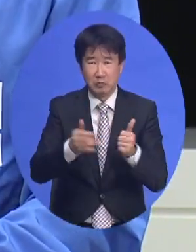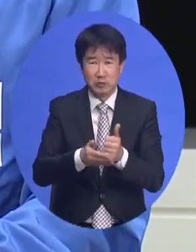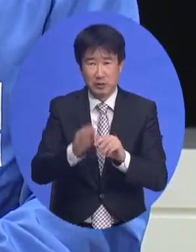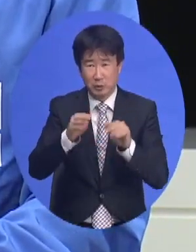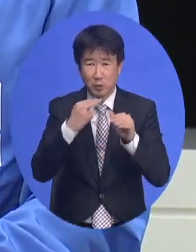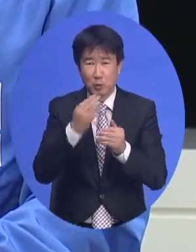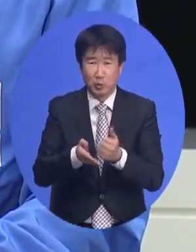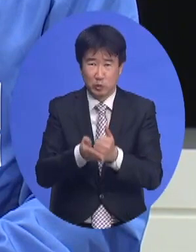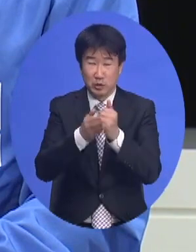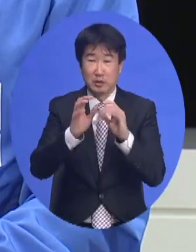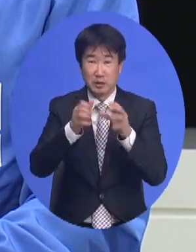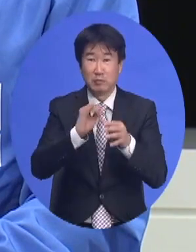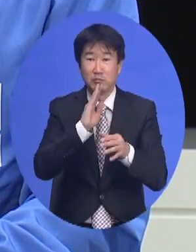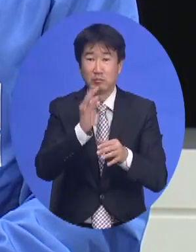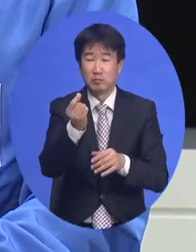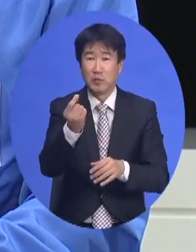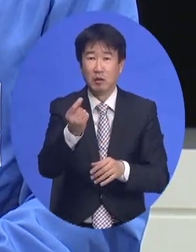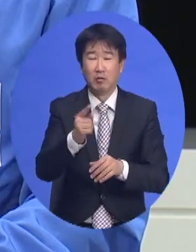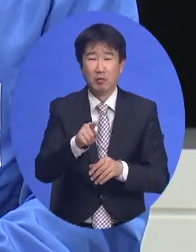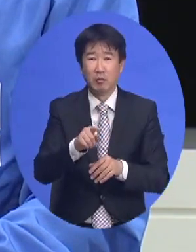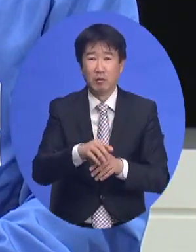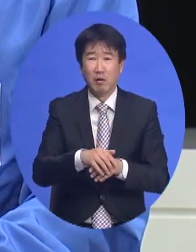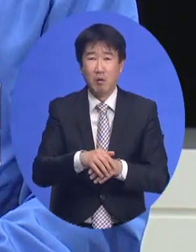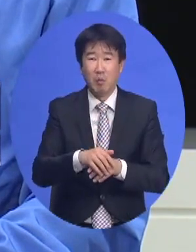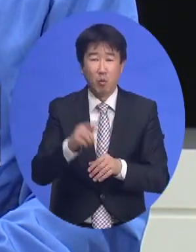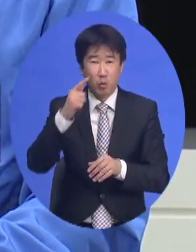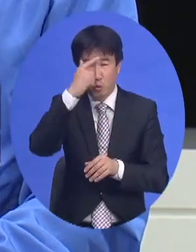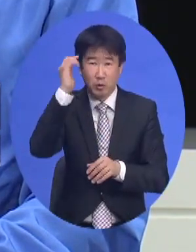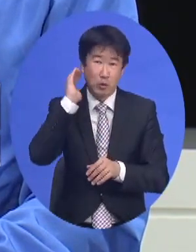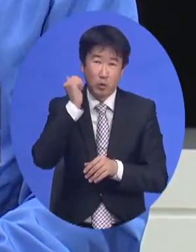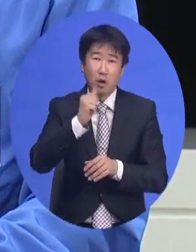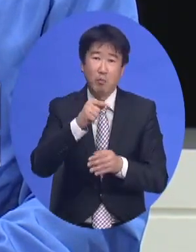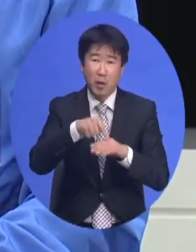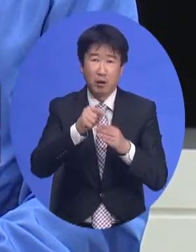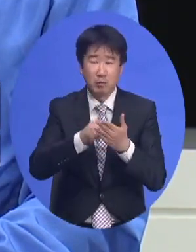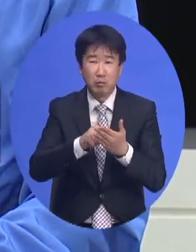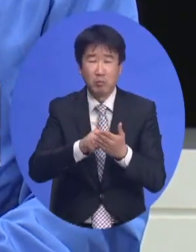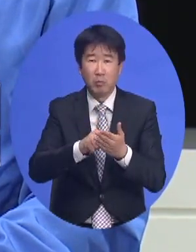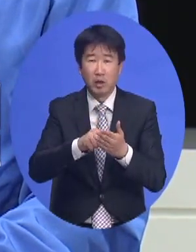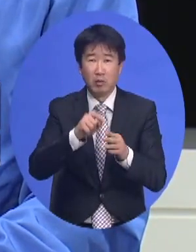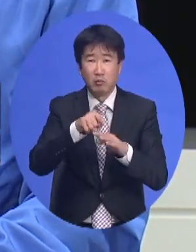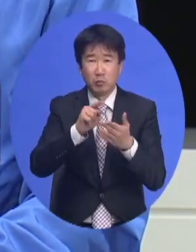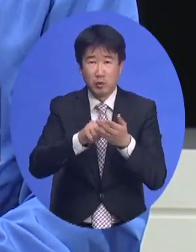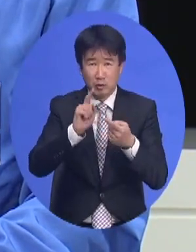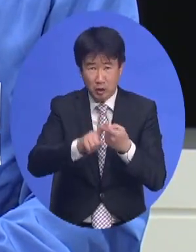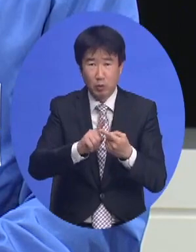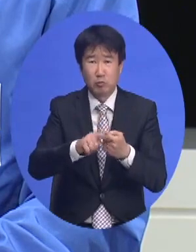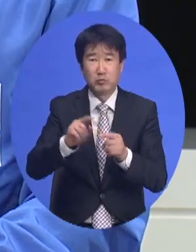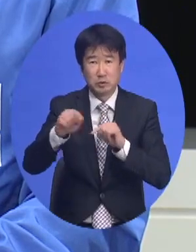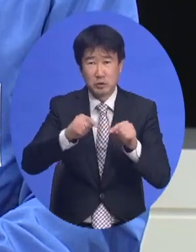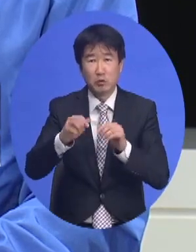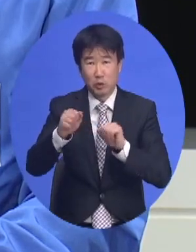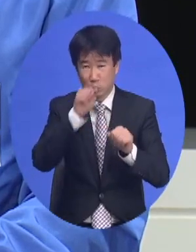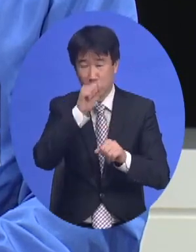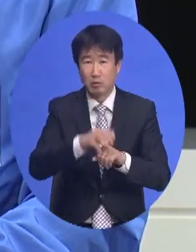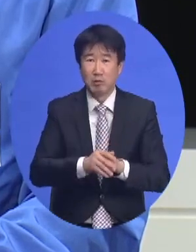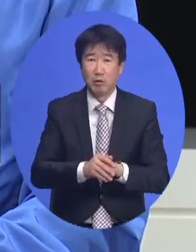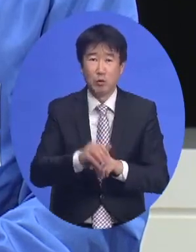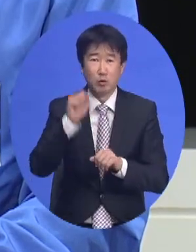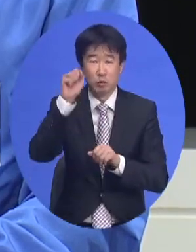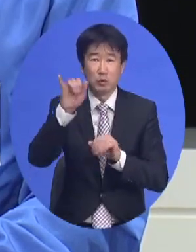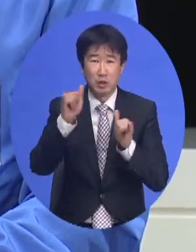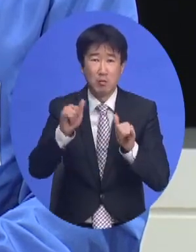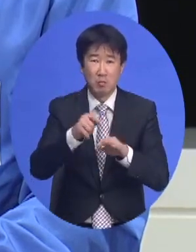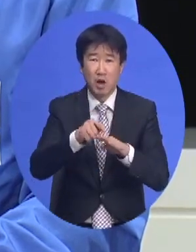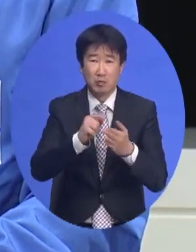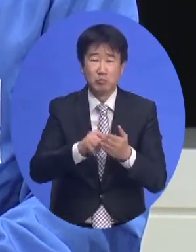없는 세상. 그런데 그런 분들 마음을 좀 안아야 되지 않겠습니까? 그리고 난 다음에. 후보로서의 마음을